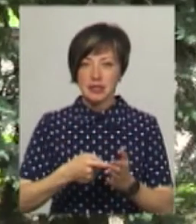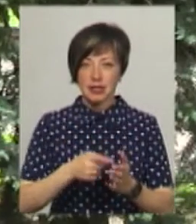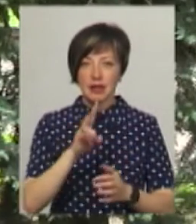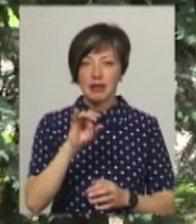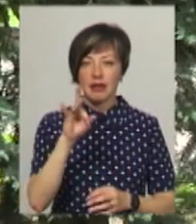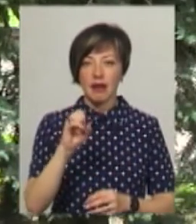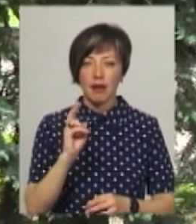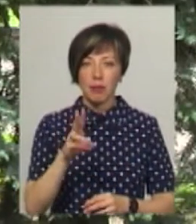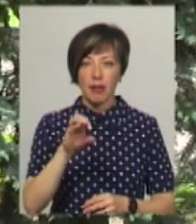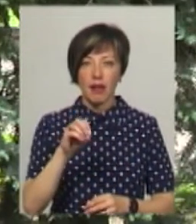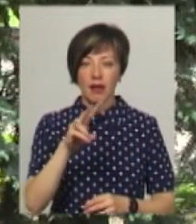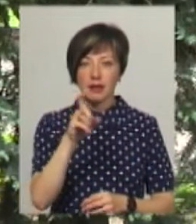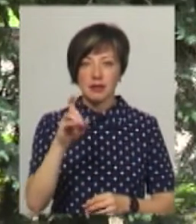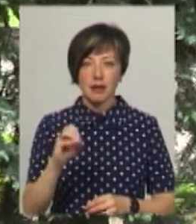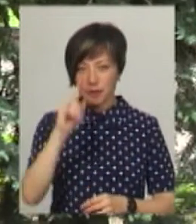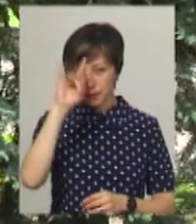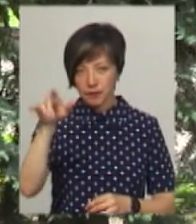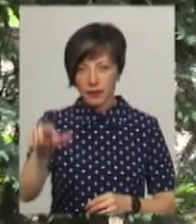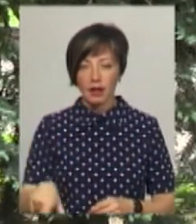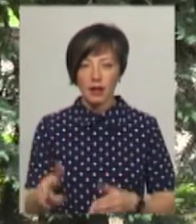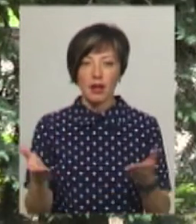Нірідьгаза. Легендарна особистість, людина, яка